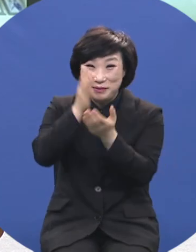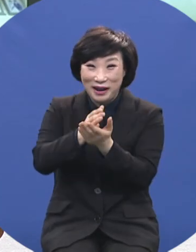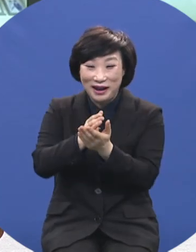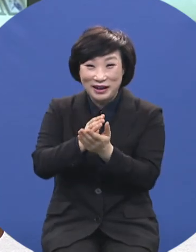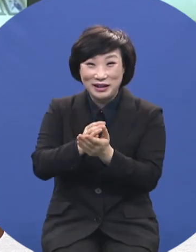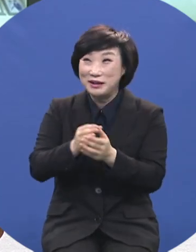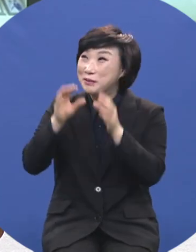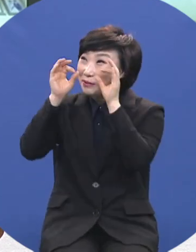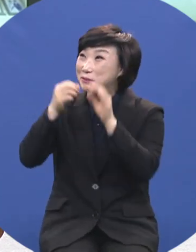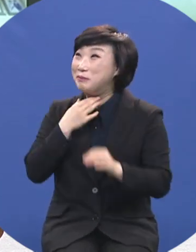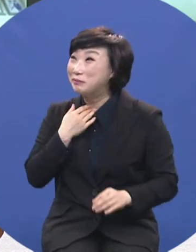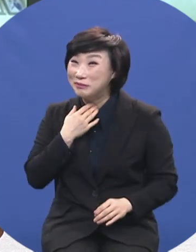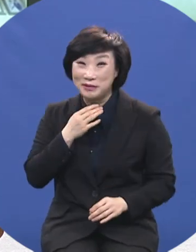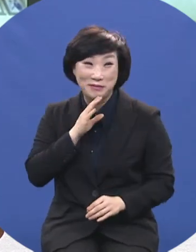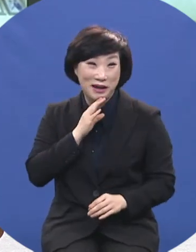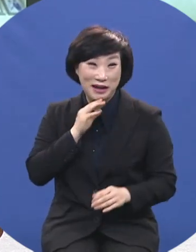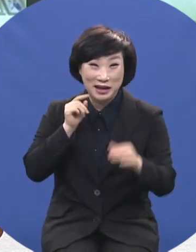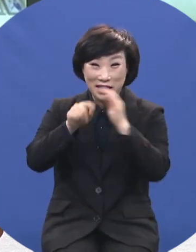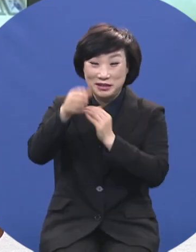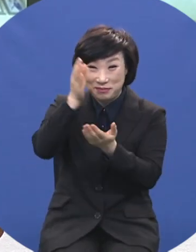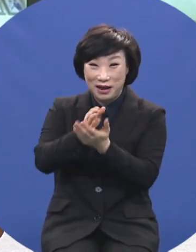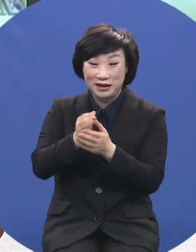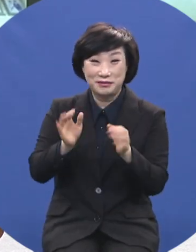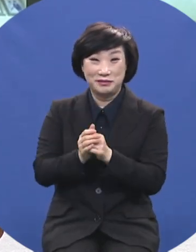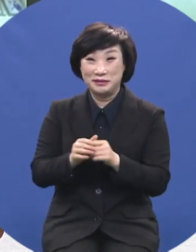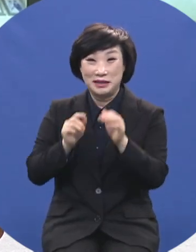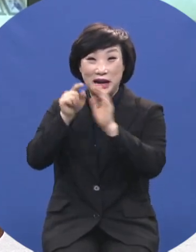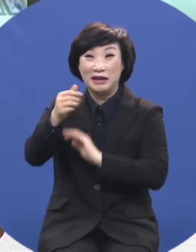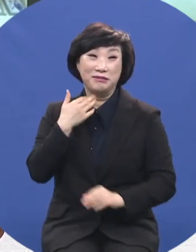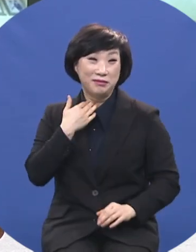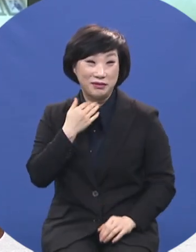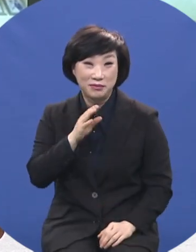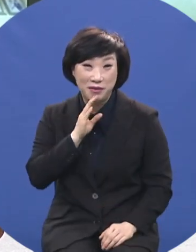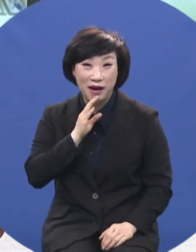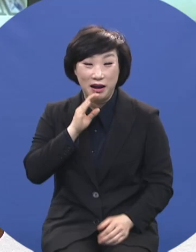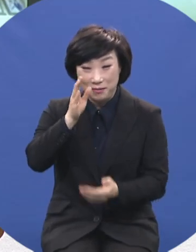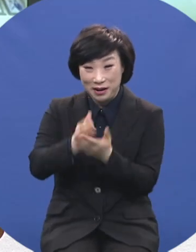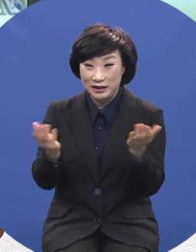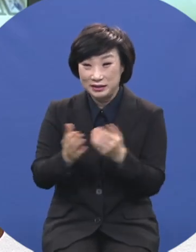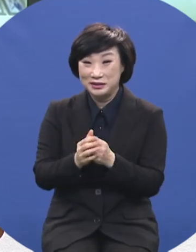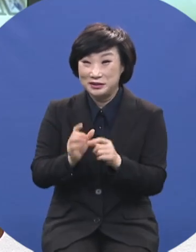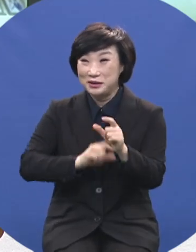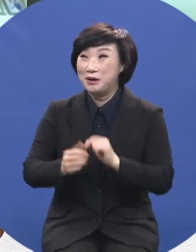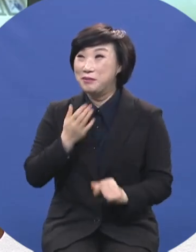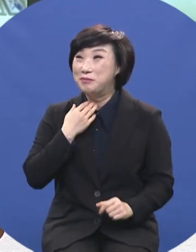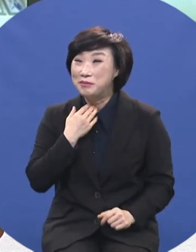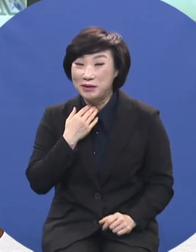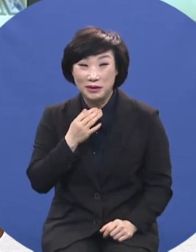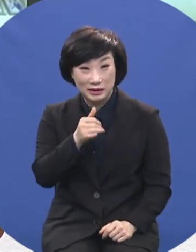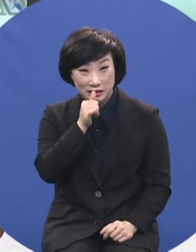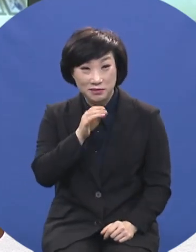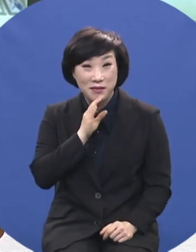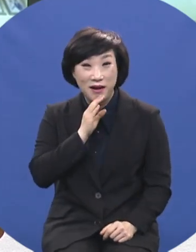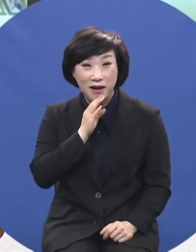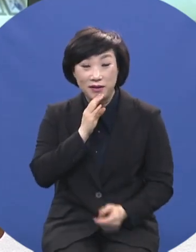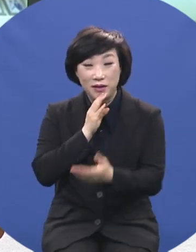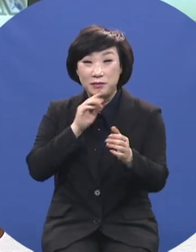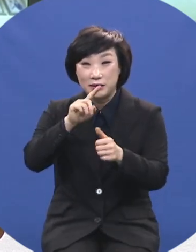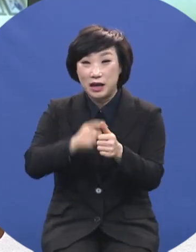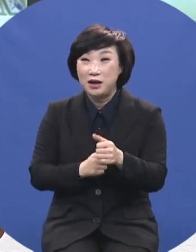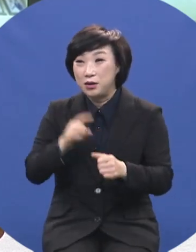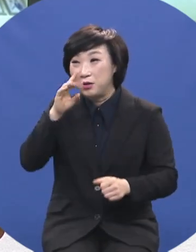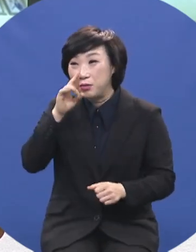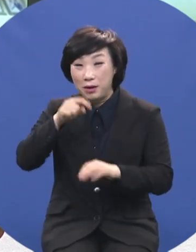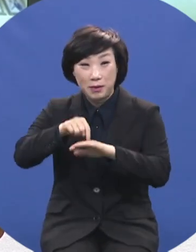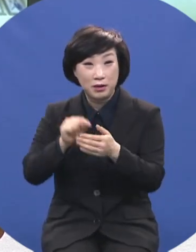가지 말라면 더 가고 싶고, 하지 말라면 더 하고 싶고, 이런 속에서 뭔가 나도 모르고 호기심이 나오게 만드는 거. 우리가